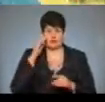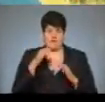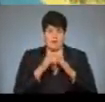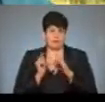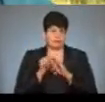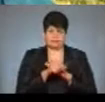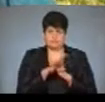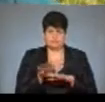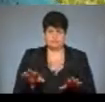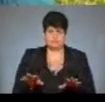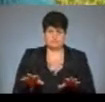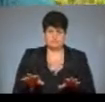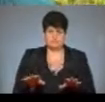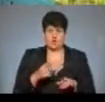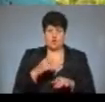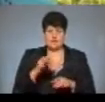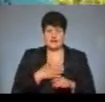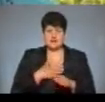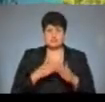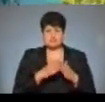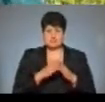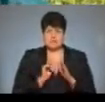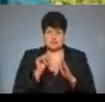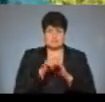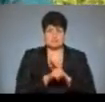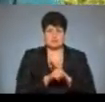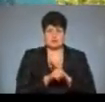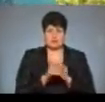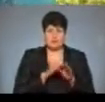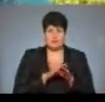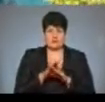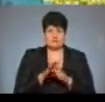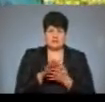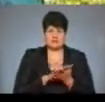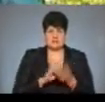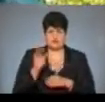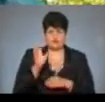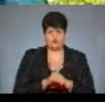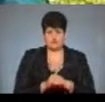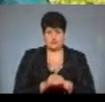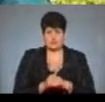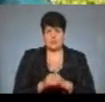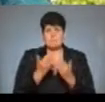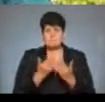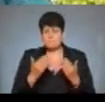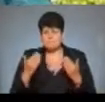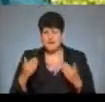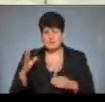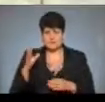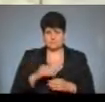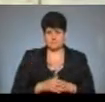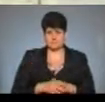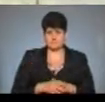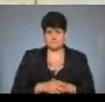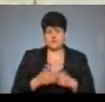в хату. Хоча нашим сусідам зайшла по повній програмі, знищило людям все. І меблі, і все на